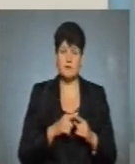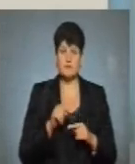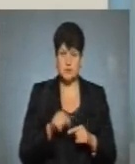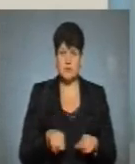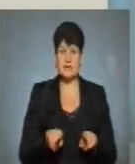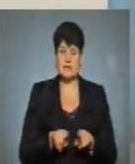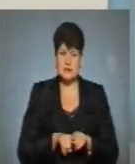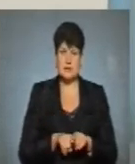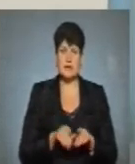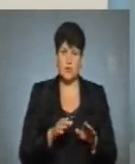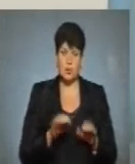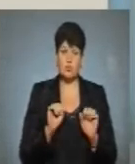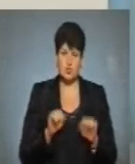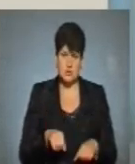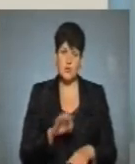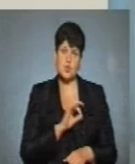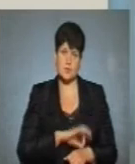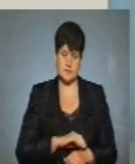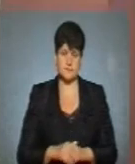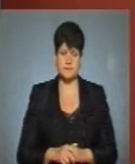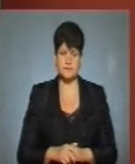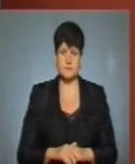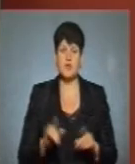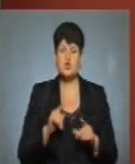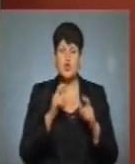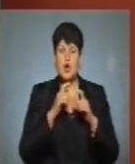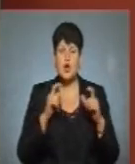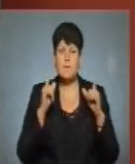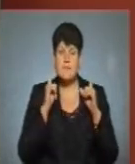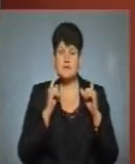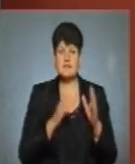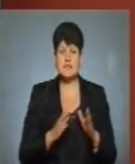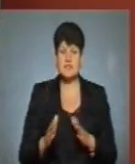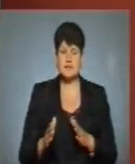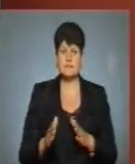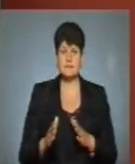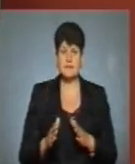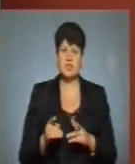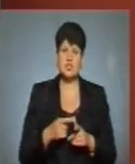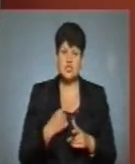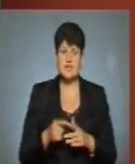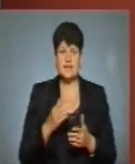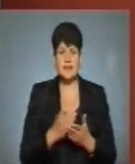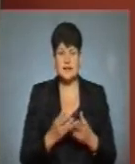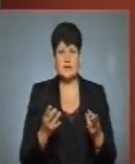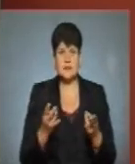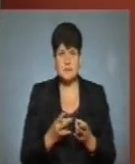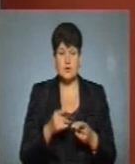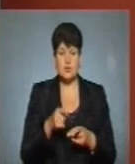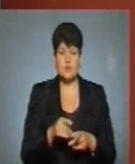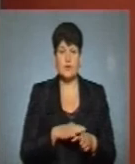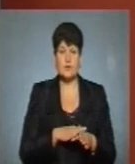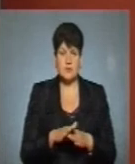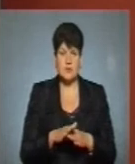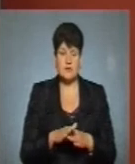такою можливістю скористаються. Щодо маскового режиму, безпосередньо, чи є необхідністю його дотримання, якщо